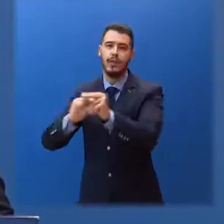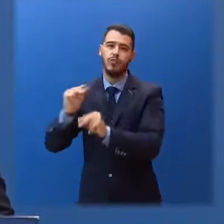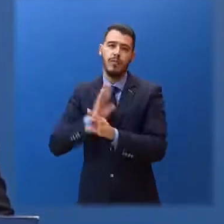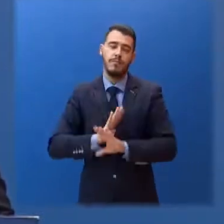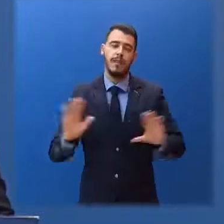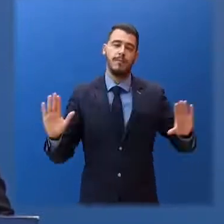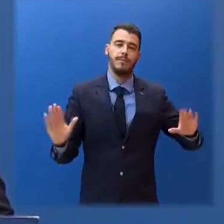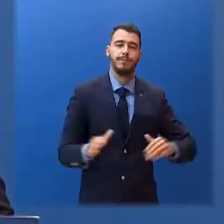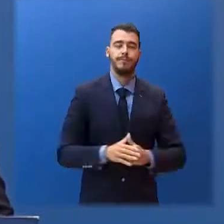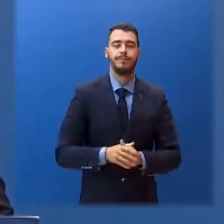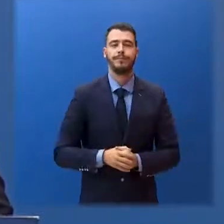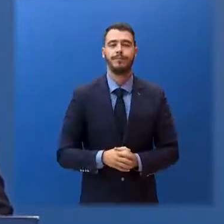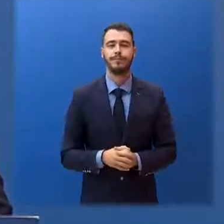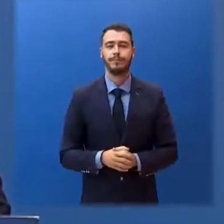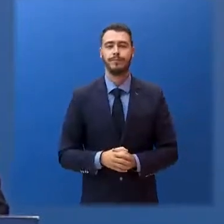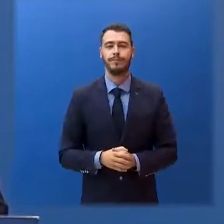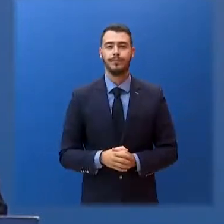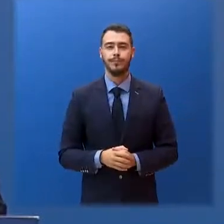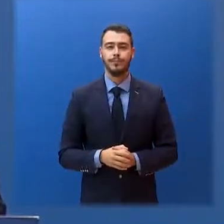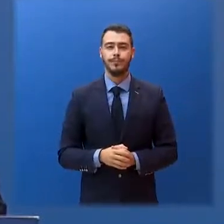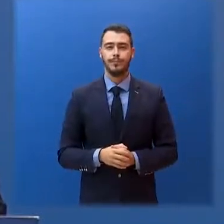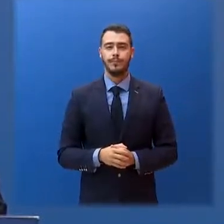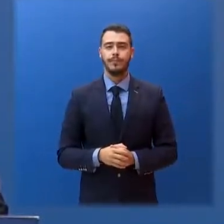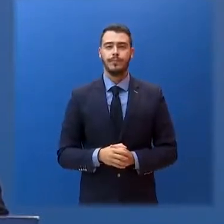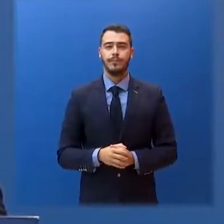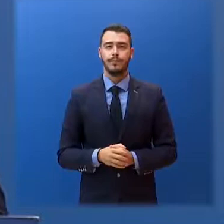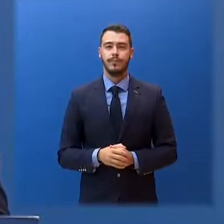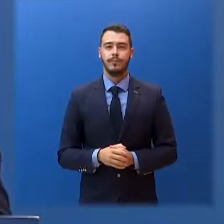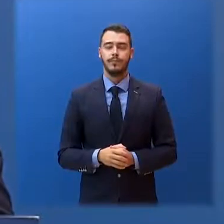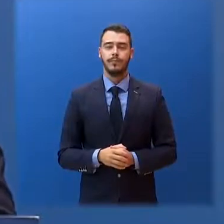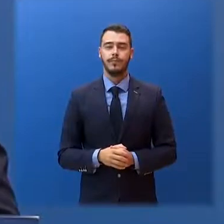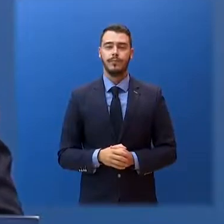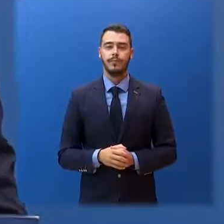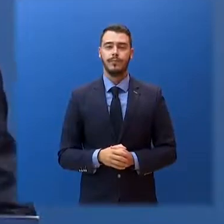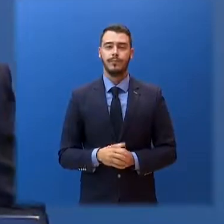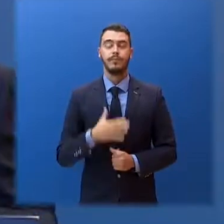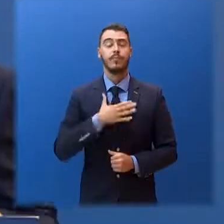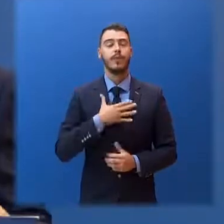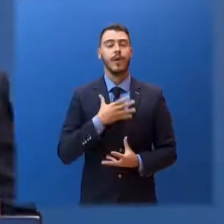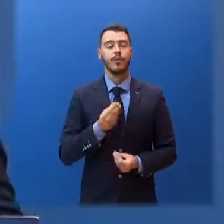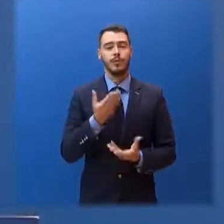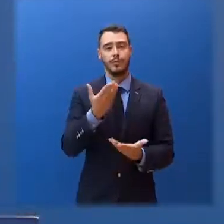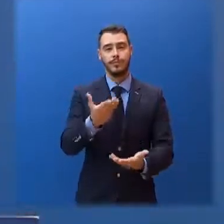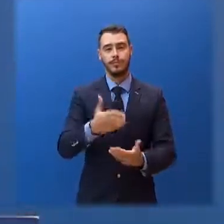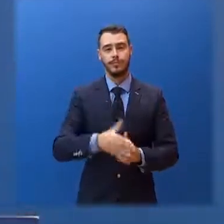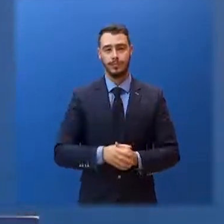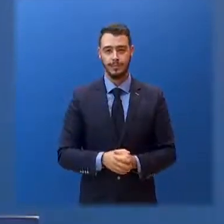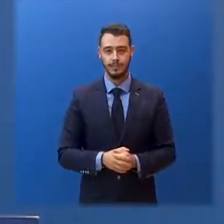Σας ευχαριστώ πολύ.